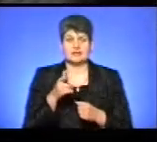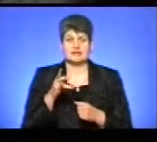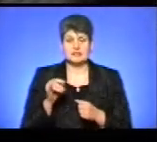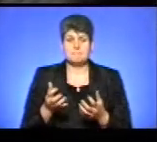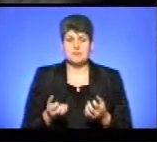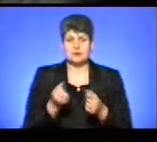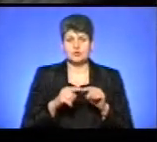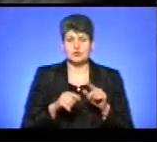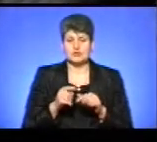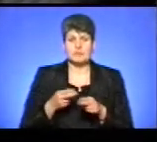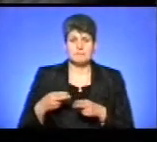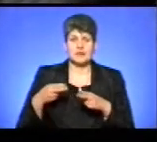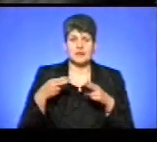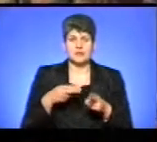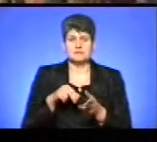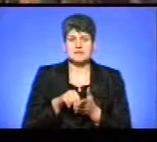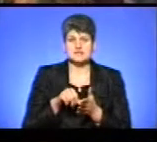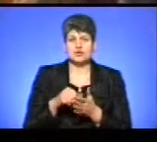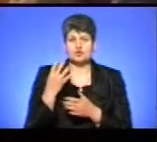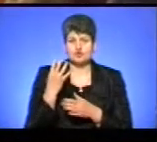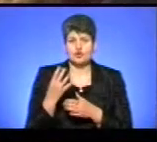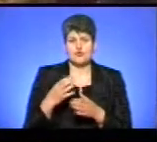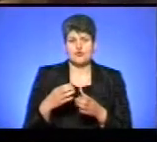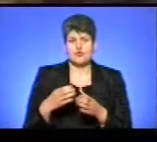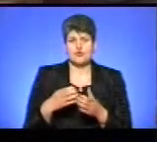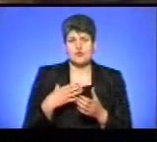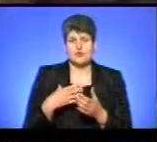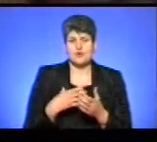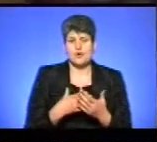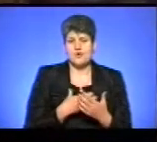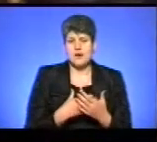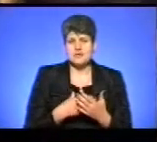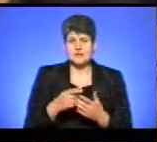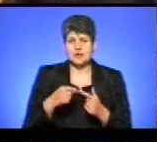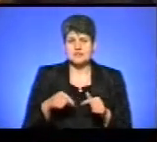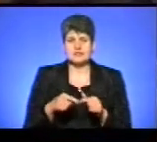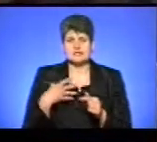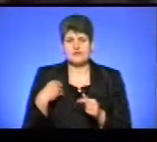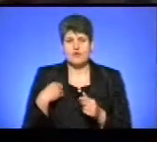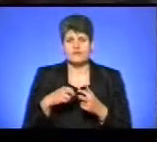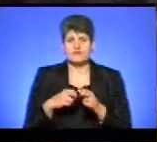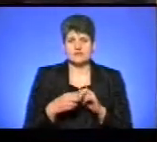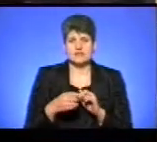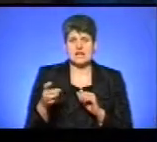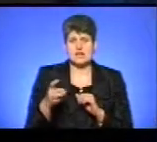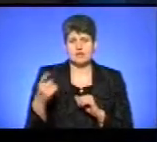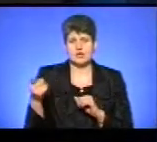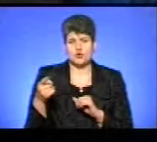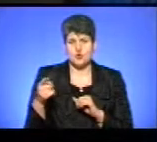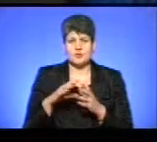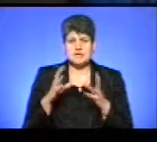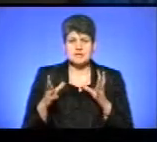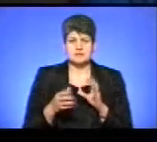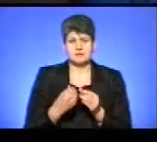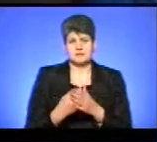Підтримати родину хлопця приїхали представники 4 громадських організацій зі Львова, Івано-Франківська, Рівного та Тернополя. Загалом